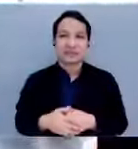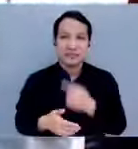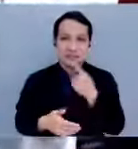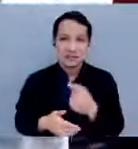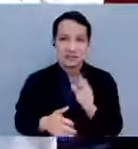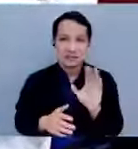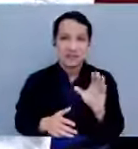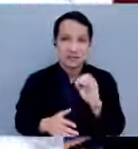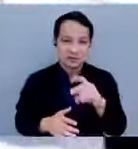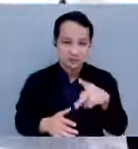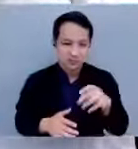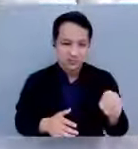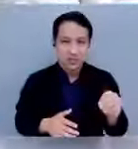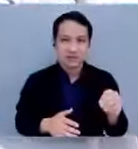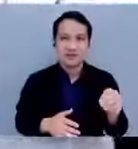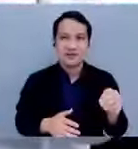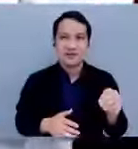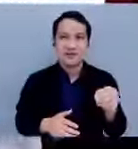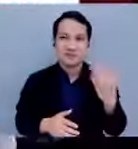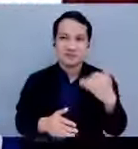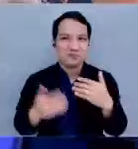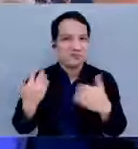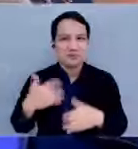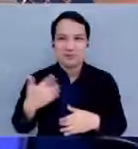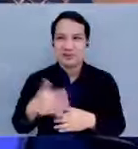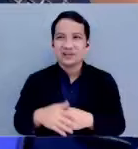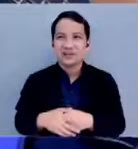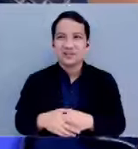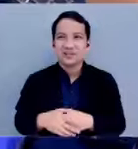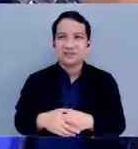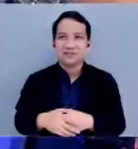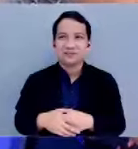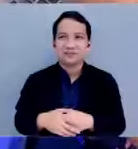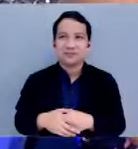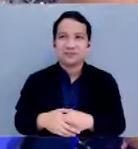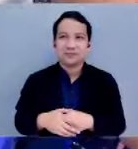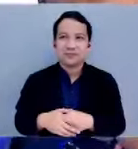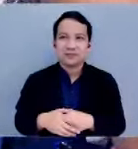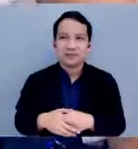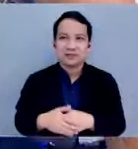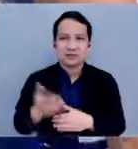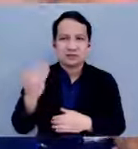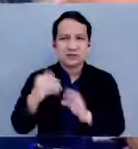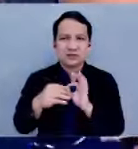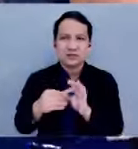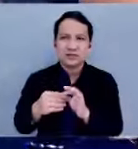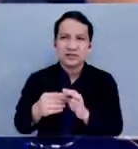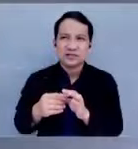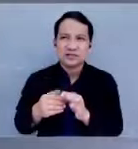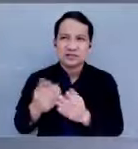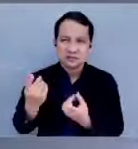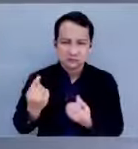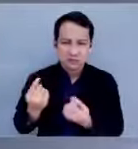OPM legends. Okay. Grabe. Living legends. Yes. So you have been around ever since what year po?